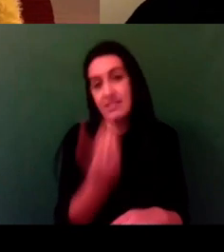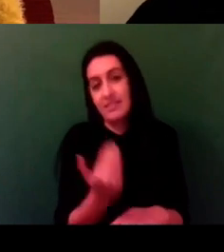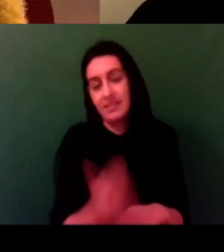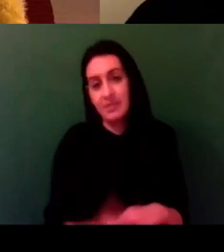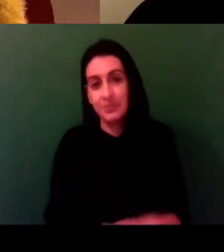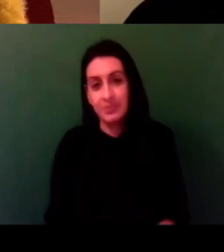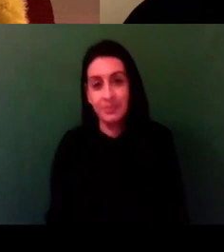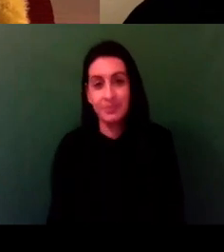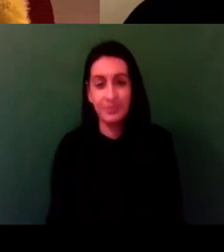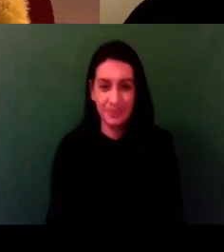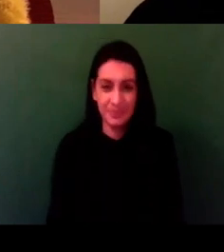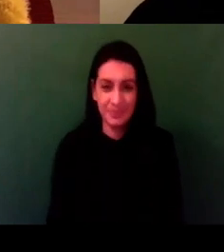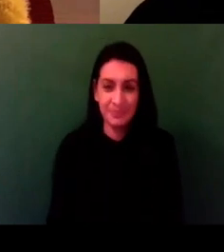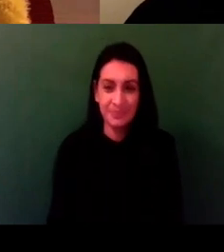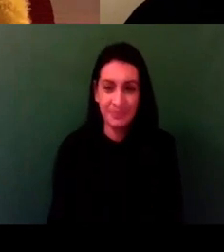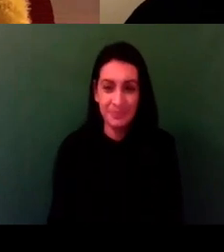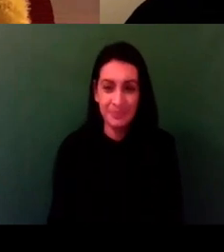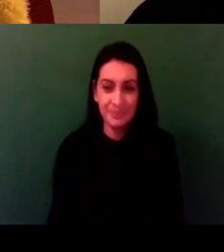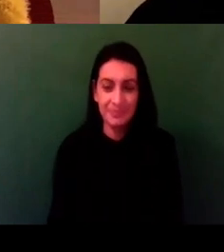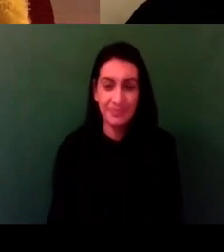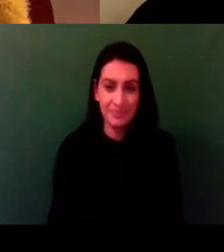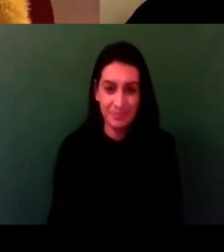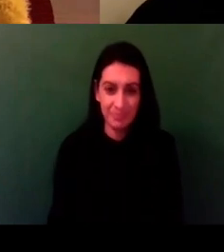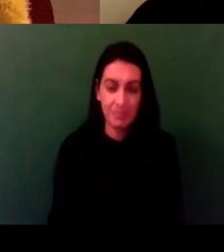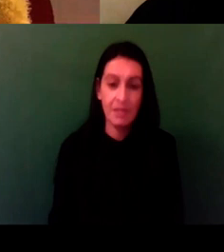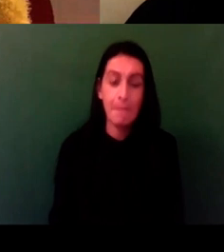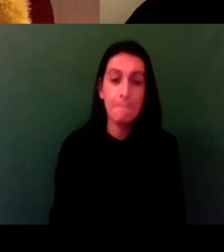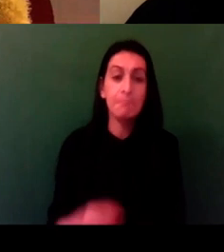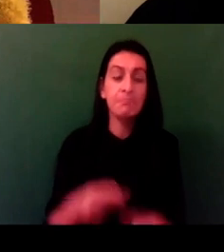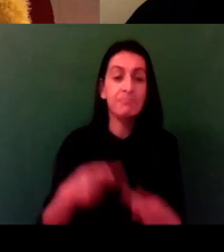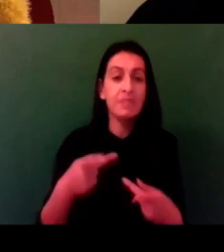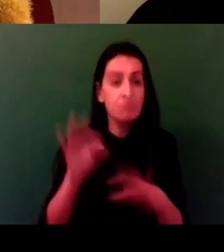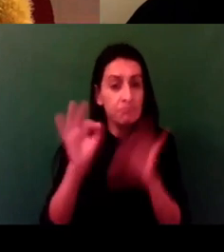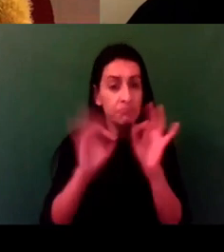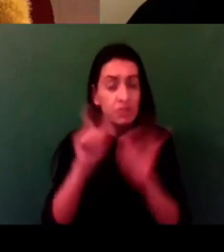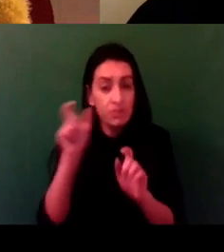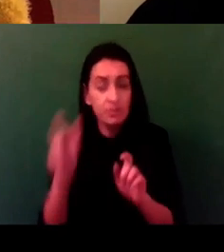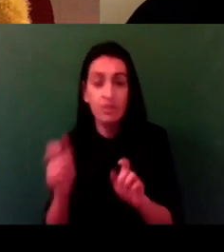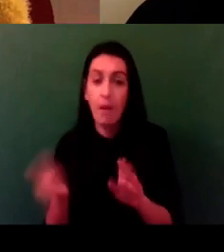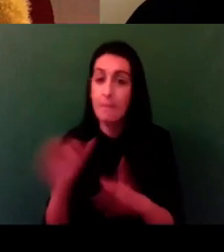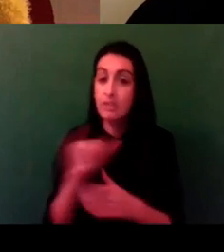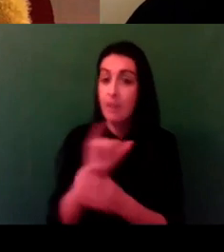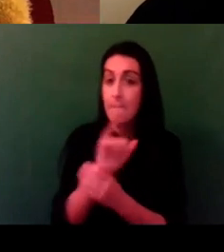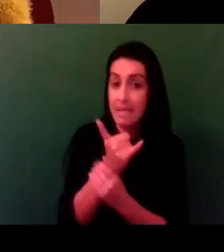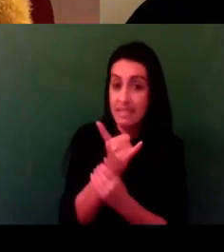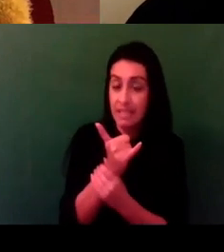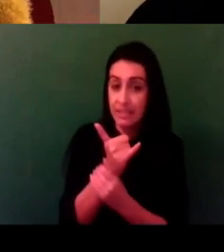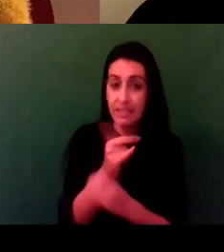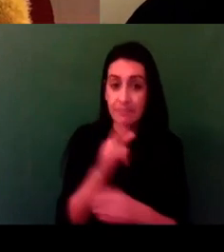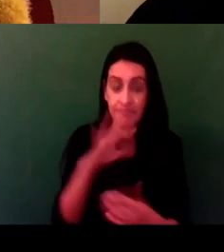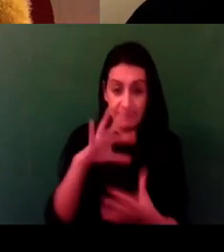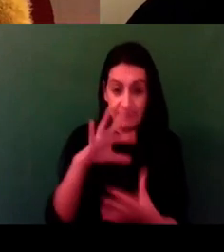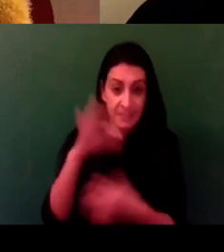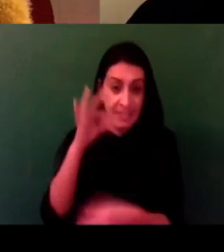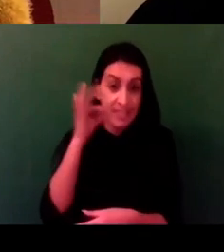zaten aslında tasarımcıları ve diğer meslek insanlarını ve de yurttaşları bir araya getiren sivil toplum kuruluşları olarak, yani burada herkes